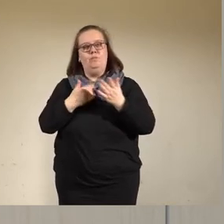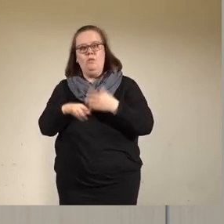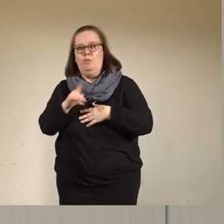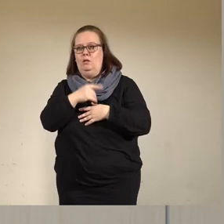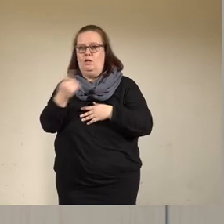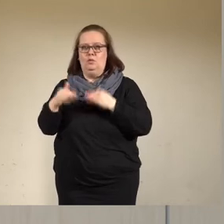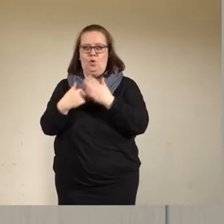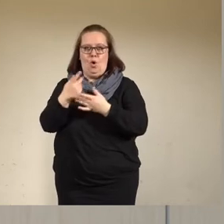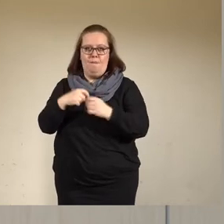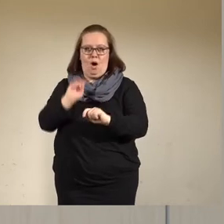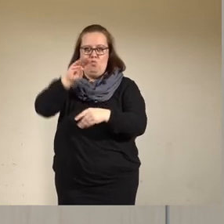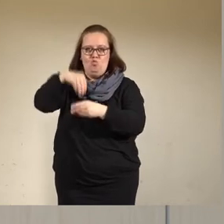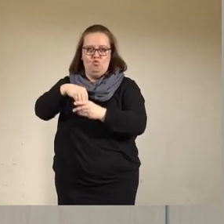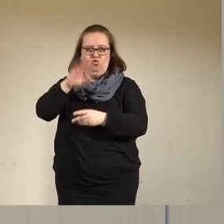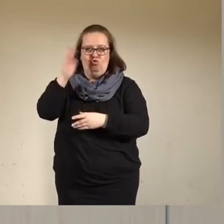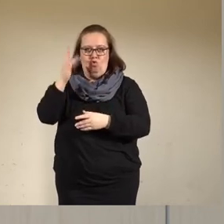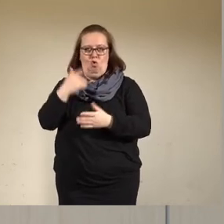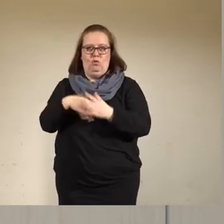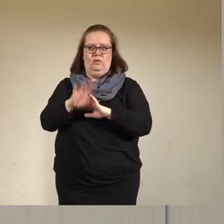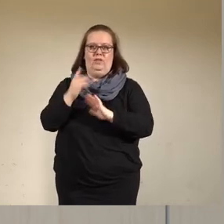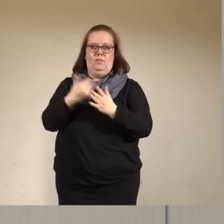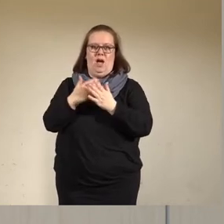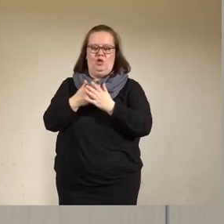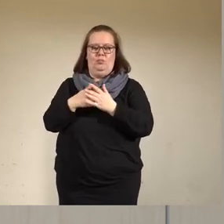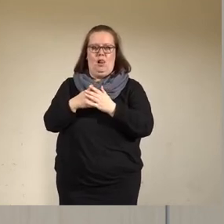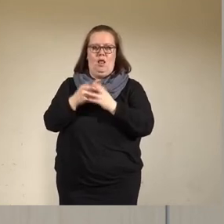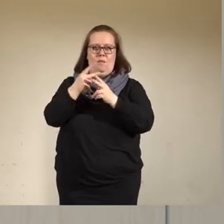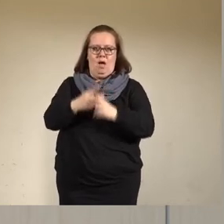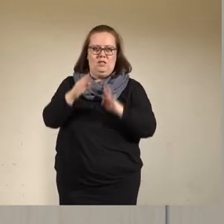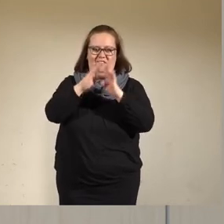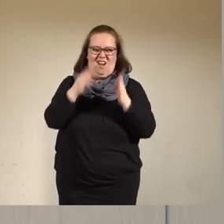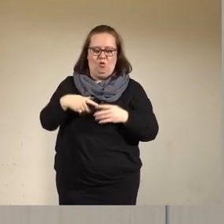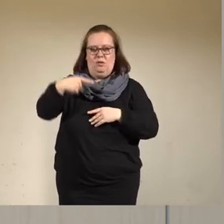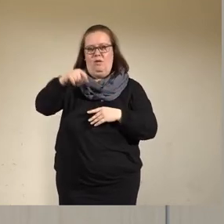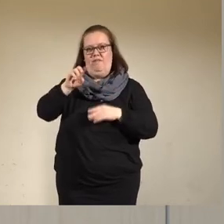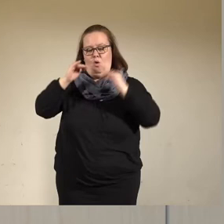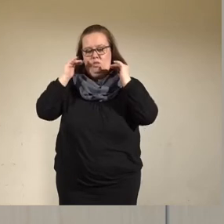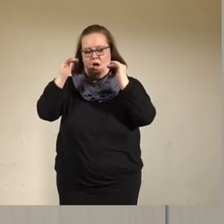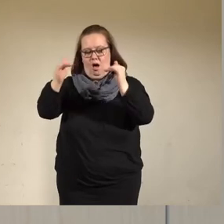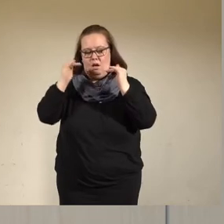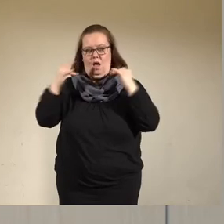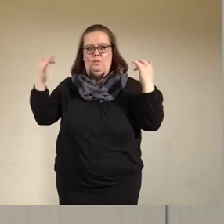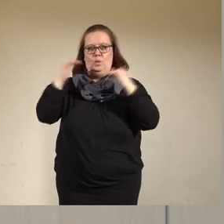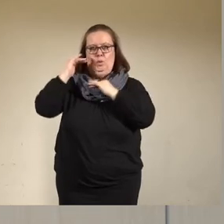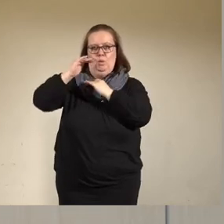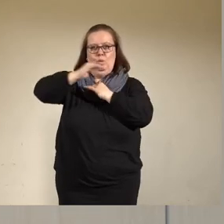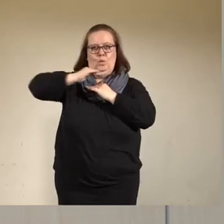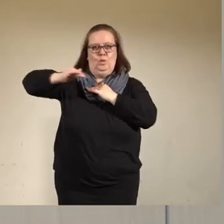jedem Neubauvorhaben statt. Passivhausstandard, PV-Dachanlagen und Begrünung, dafür müssen wir